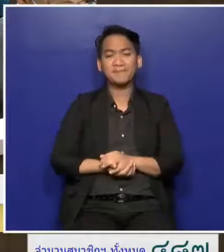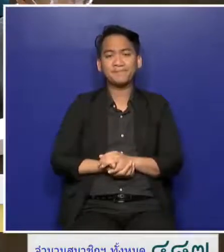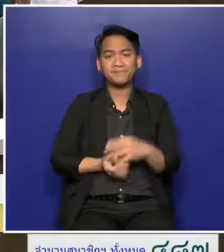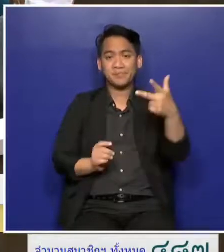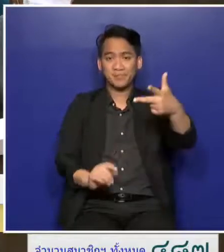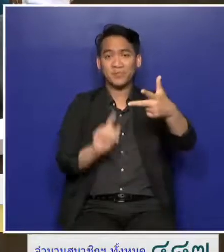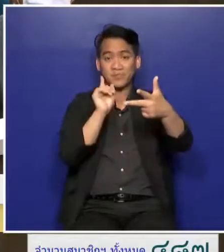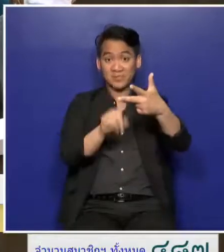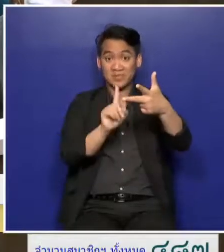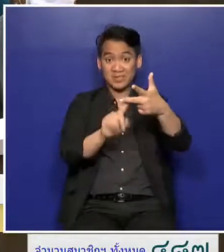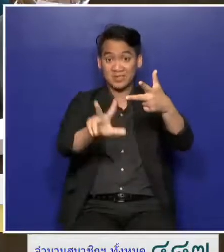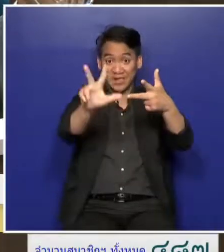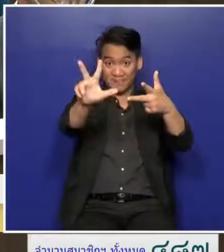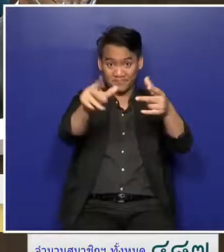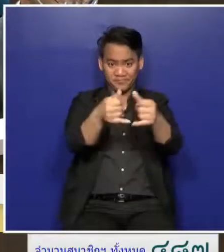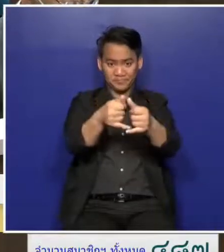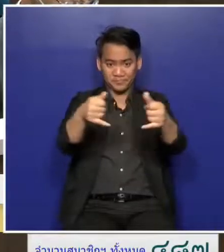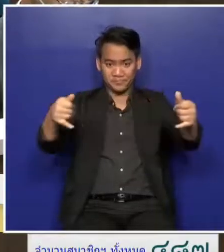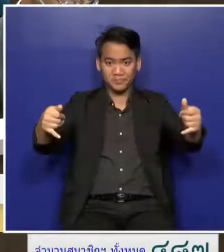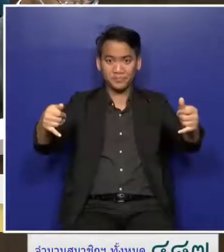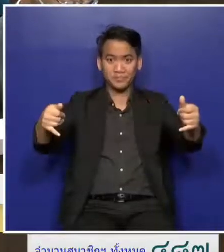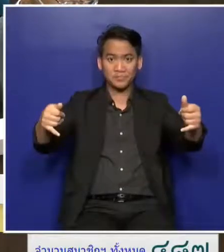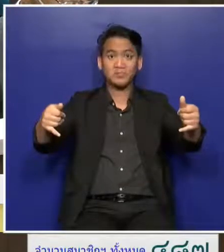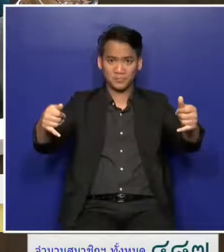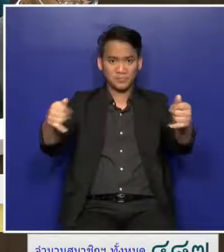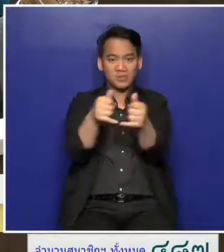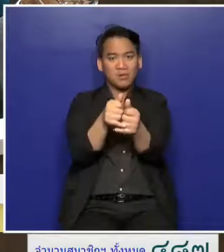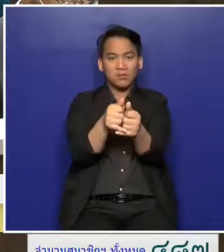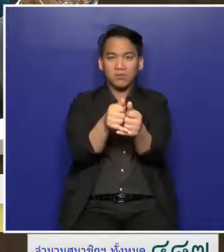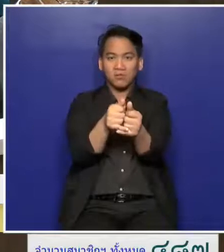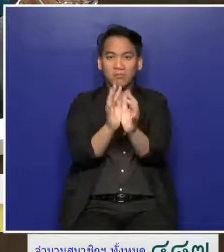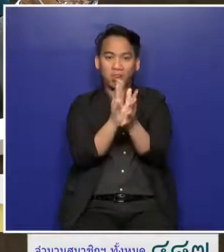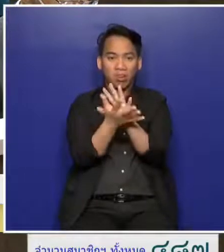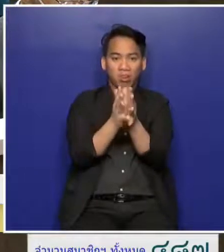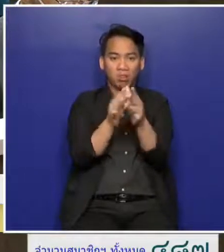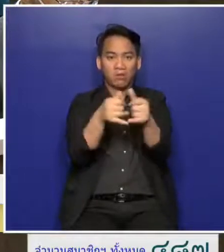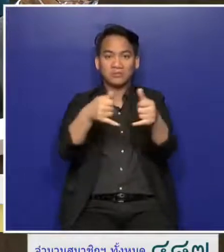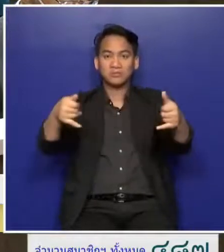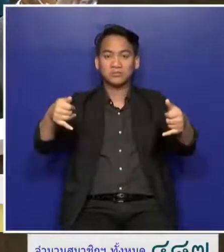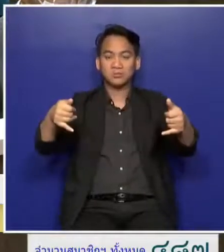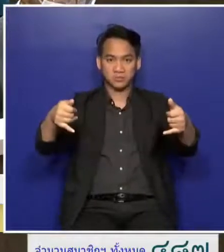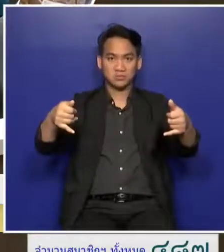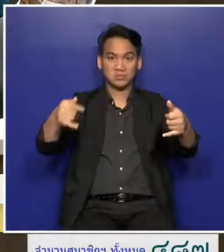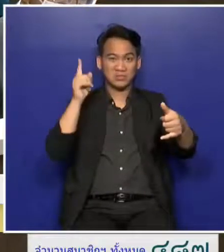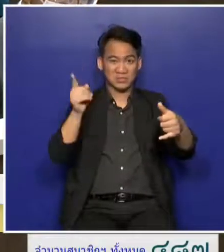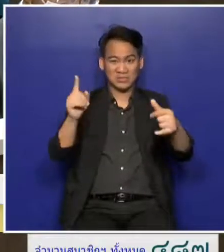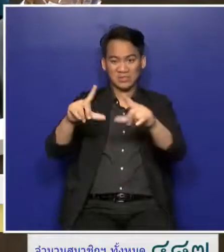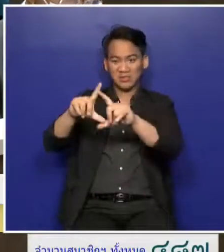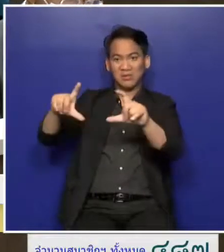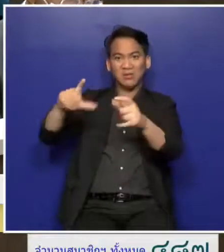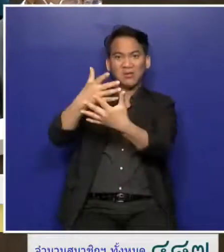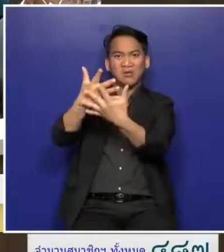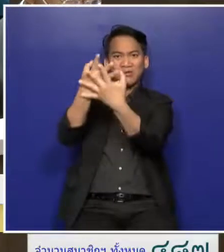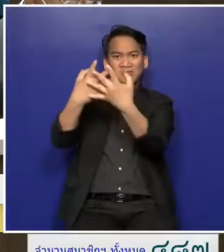และการเว็ยัหห่างทางสังคมเดี๋ยนี้ก็ไม่ค่อยสแกนไทยชนะกันและก็